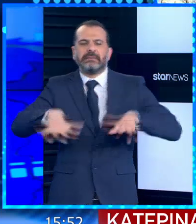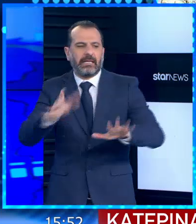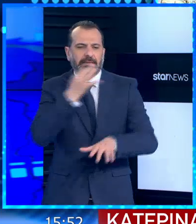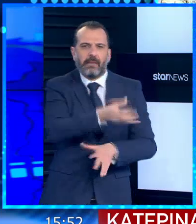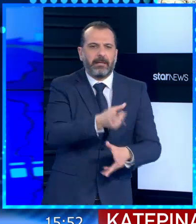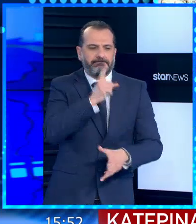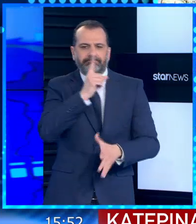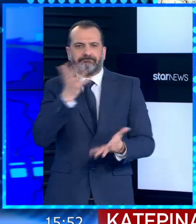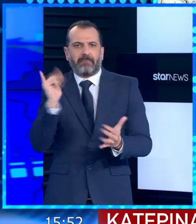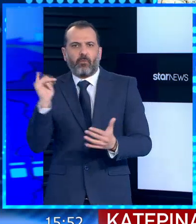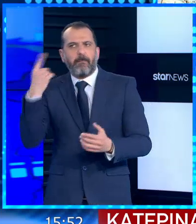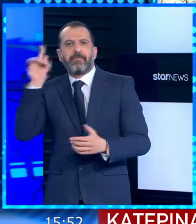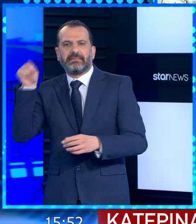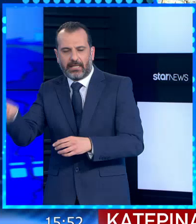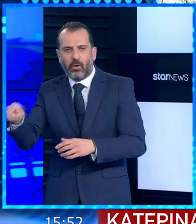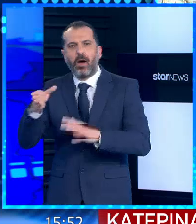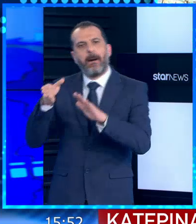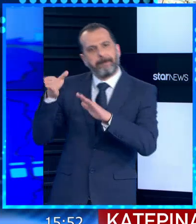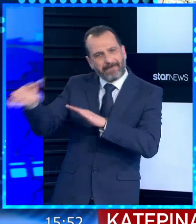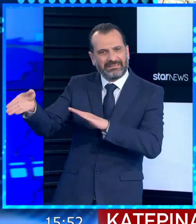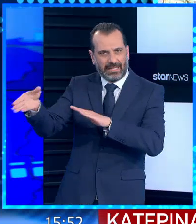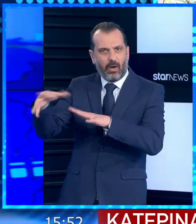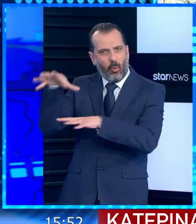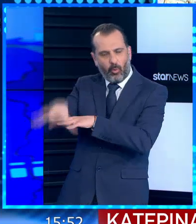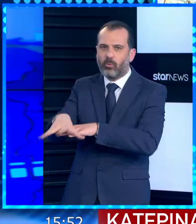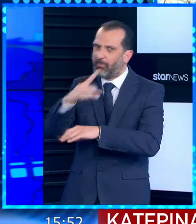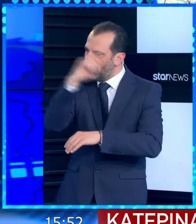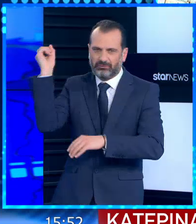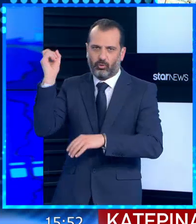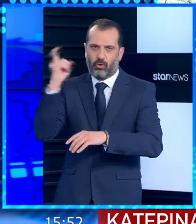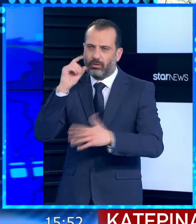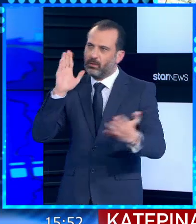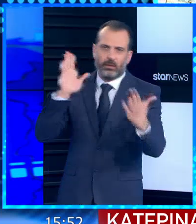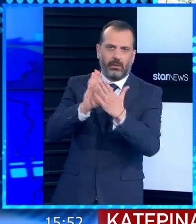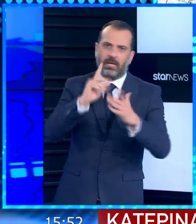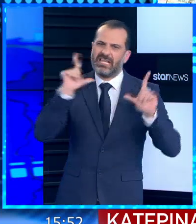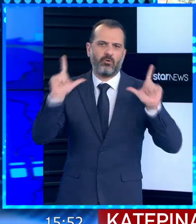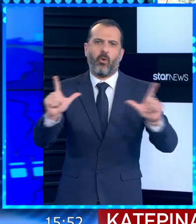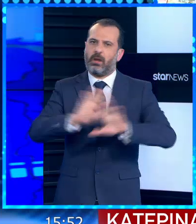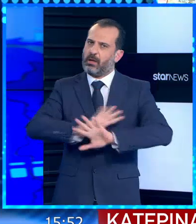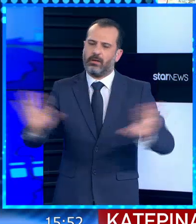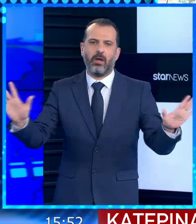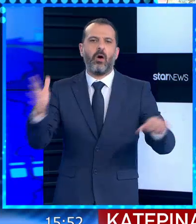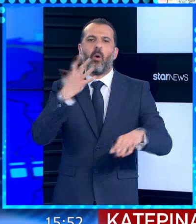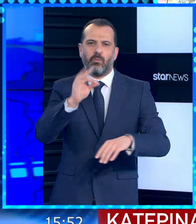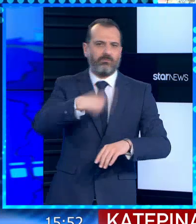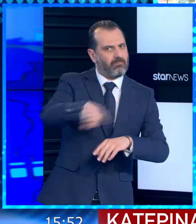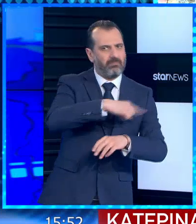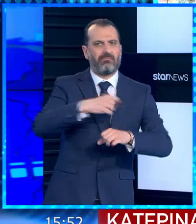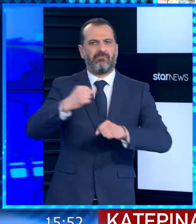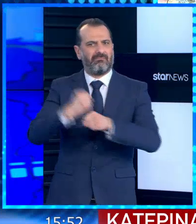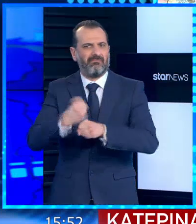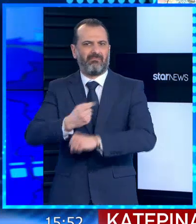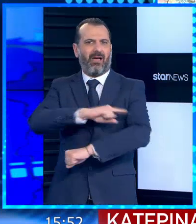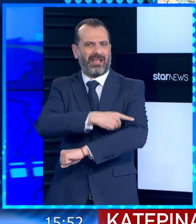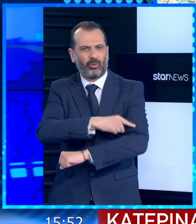Μας περιέγραφε ότι μέσα οι σκηνές είναι πολύ δύσκολες. Είναι δύσκολες και για το ίδιο το προσωπικό του